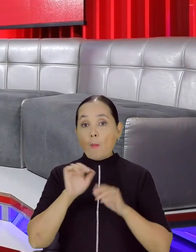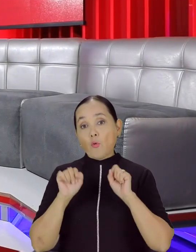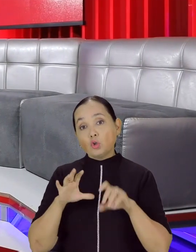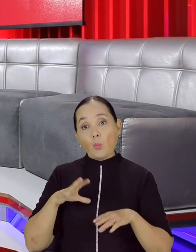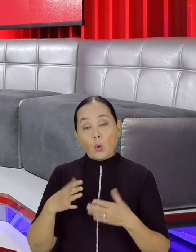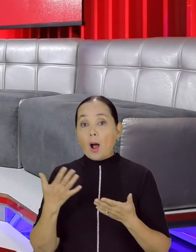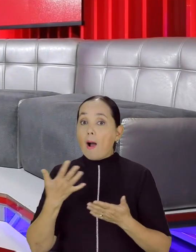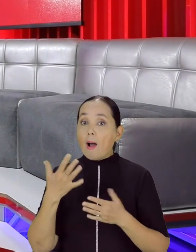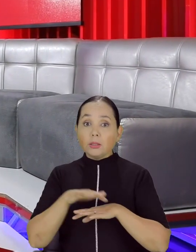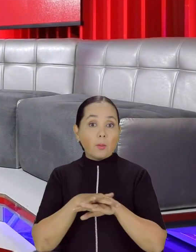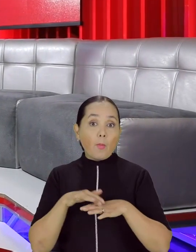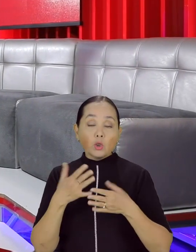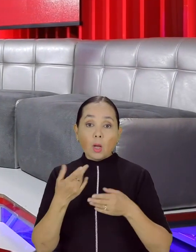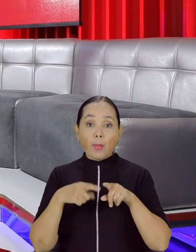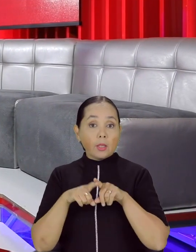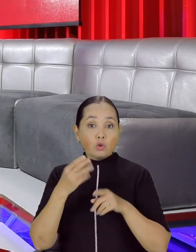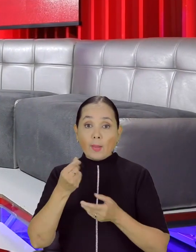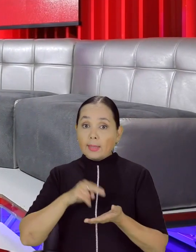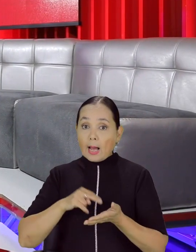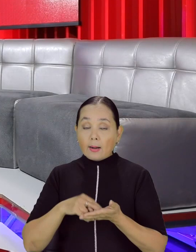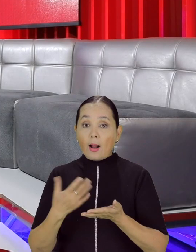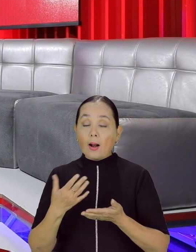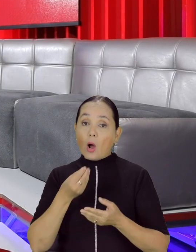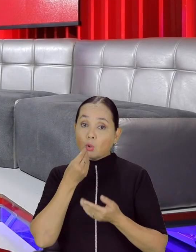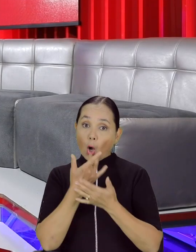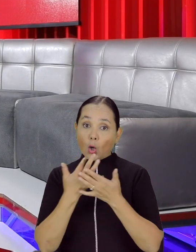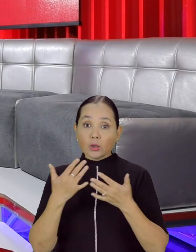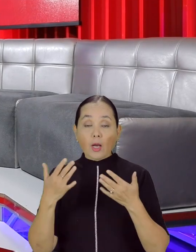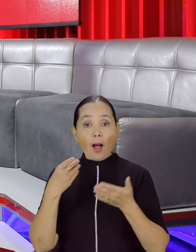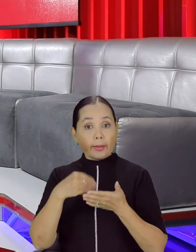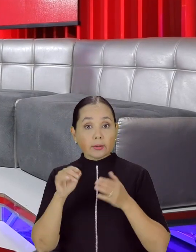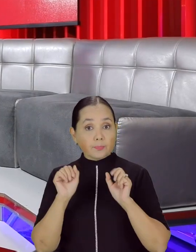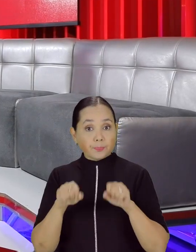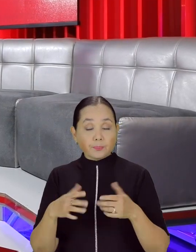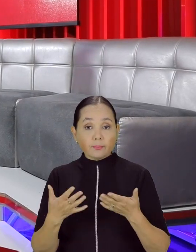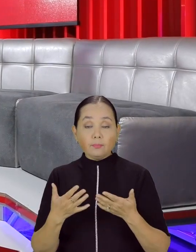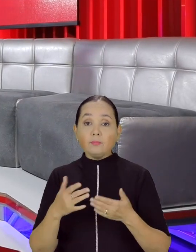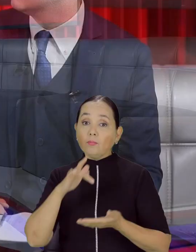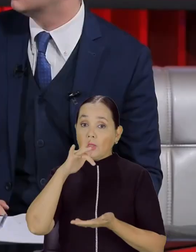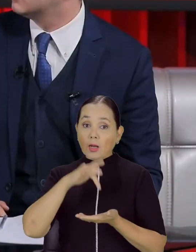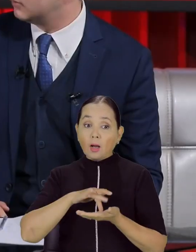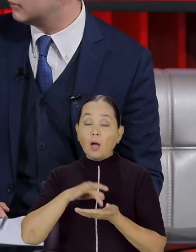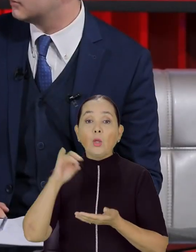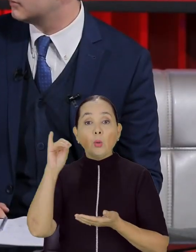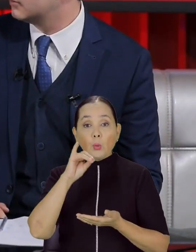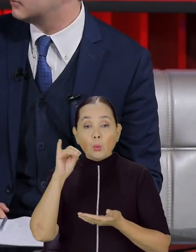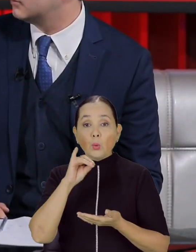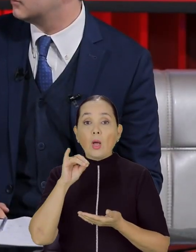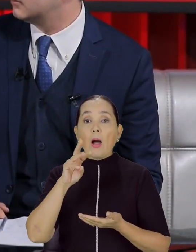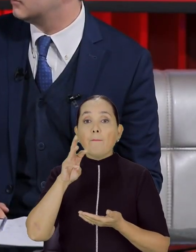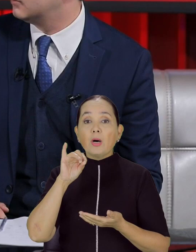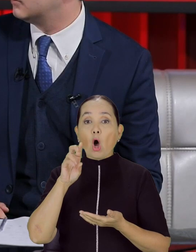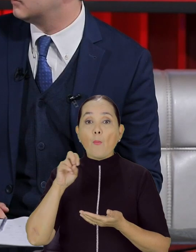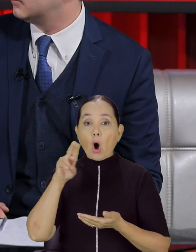bo'lishi mumkin. Qaysi bozorda mana shunday narxlarda demak oziq-ovqat mahsulotlarini xarid qilish mumkin? Poytaxtimizdagi Yunusobod hamda